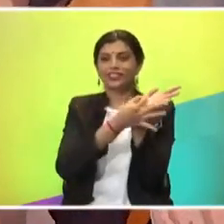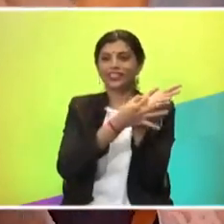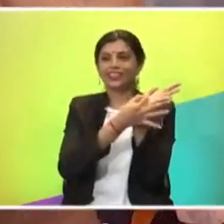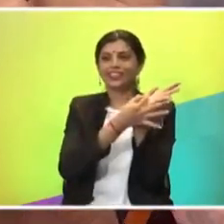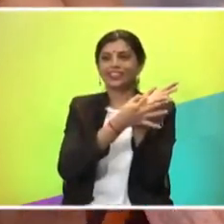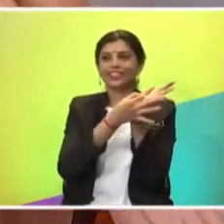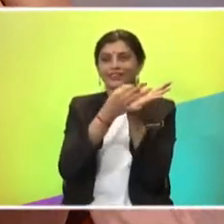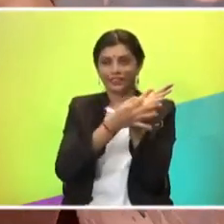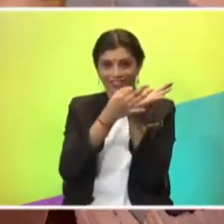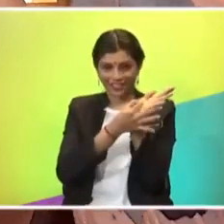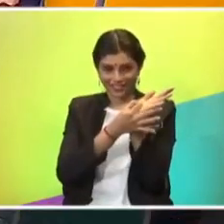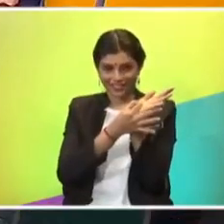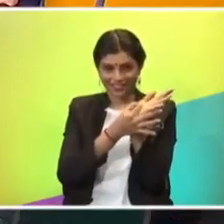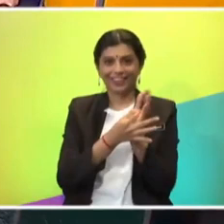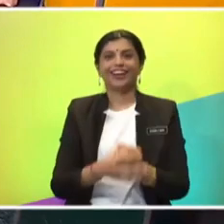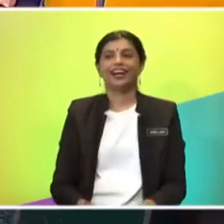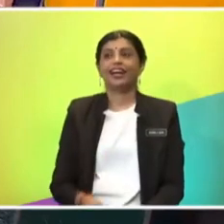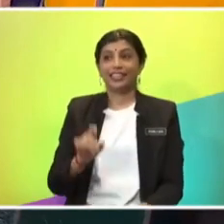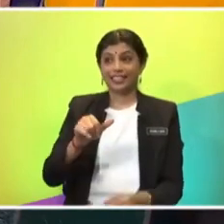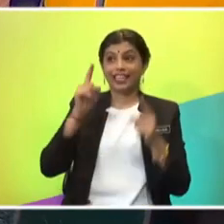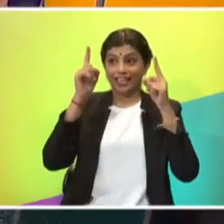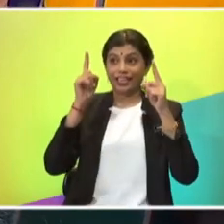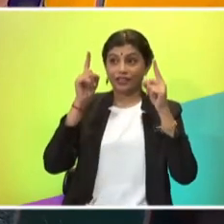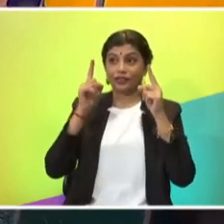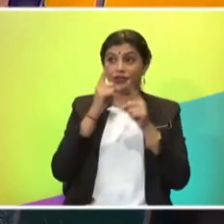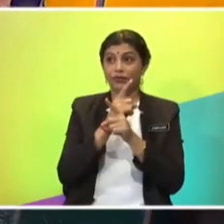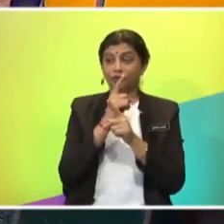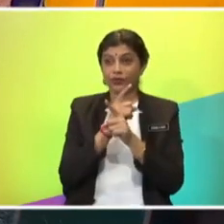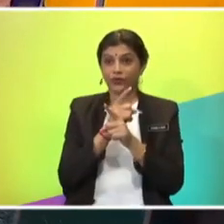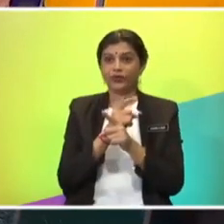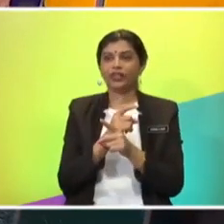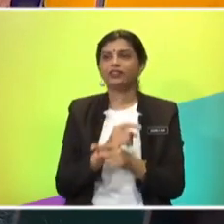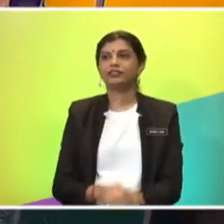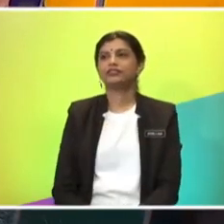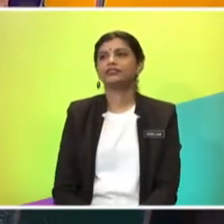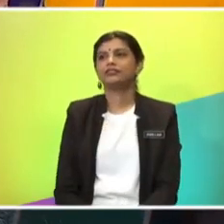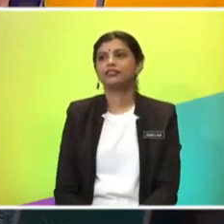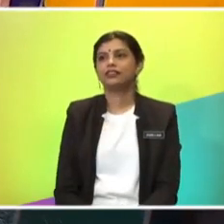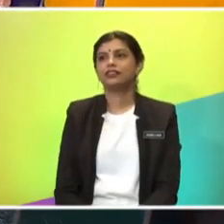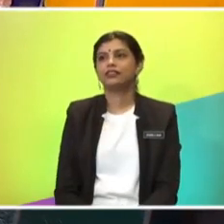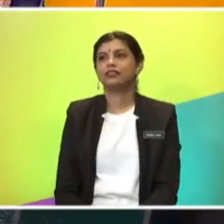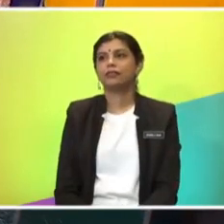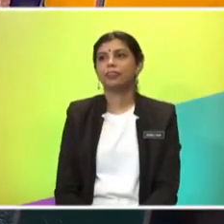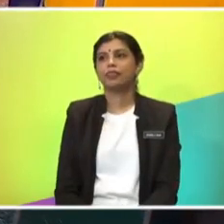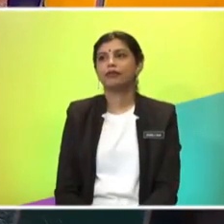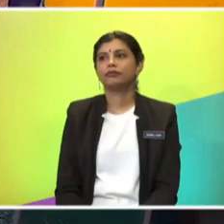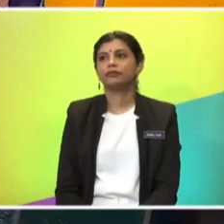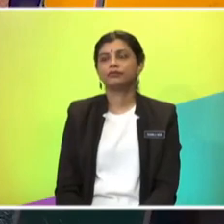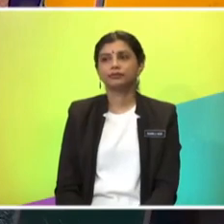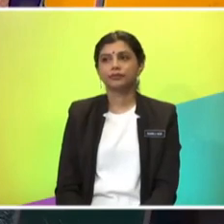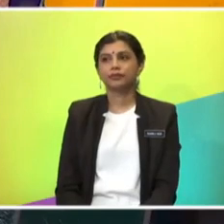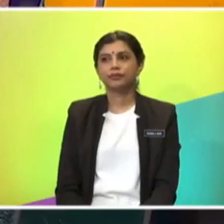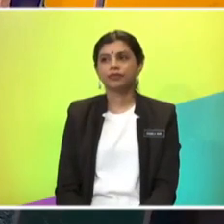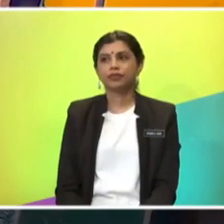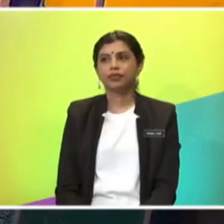dia. Ada cikgu. Yang ni. Belakang dia. Oh, yang belakang dia duit shilling cikgu. Ya, betul. Kita masukkan duit shilling. Okey, baik. Inilah. Ini adalah